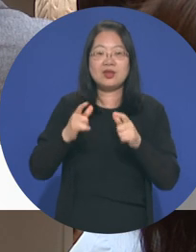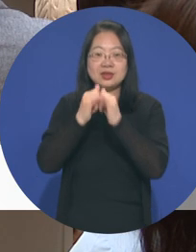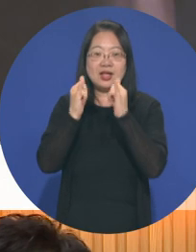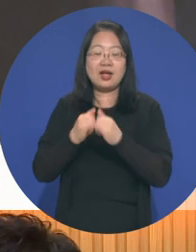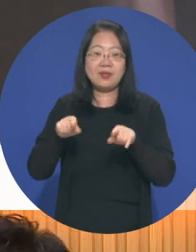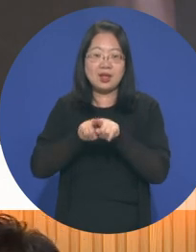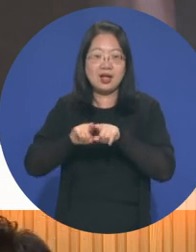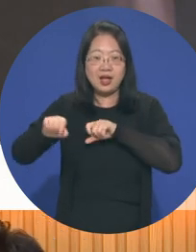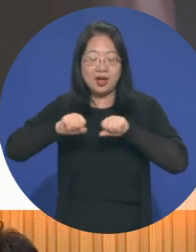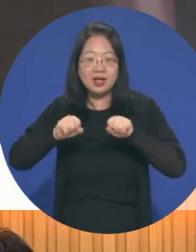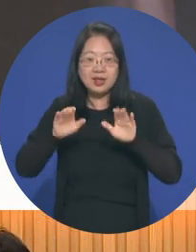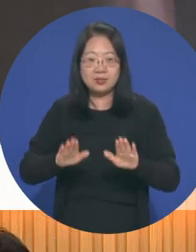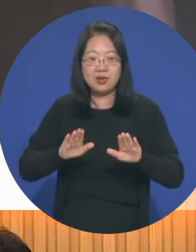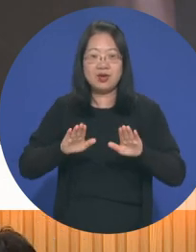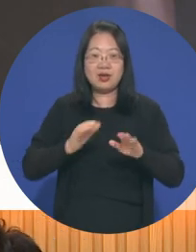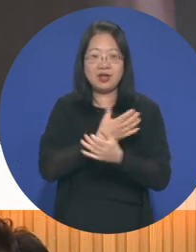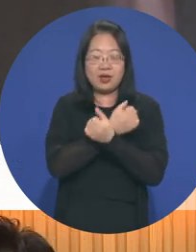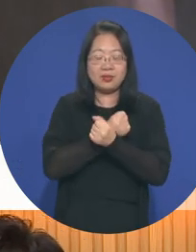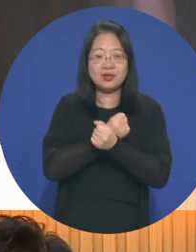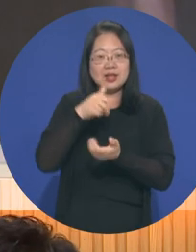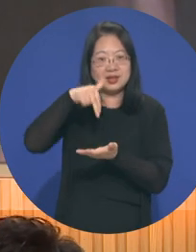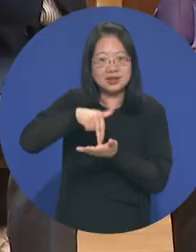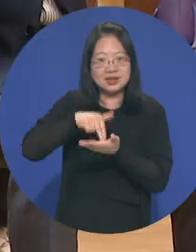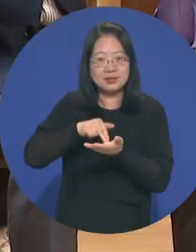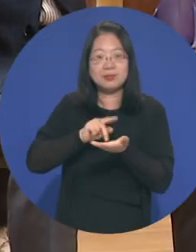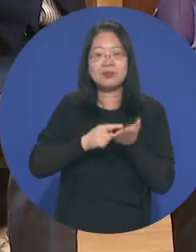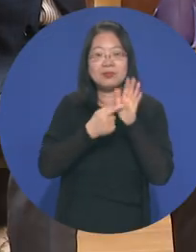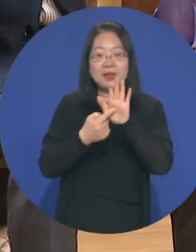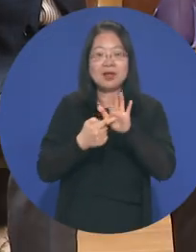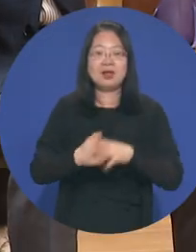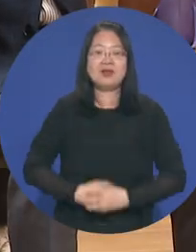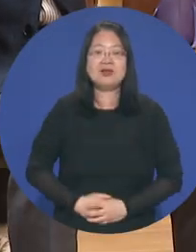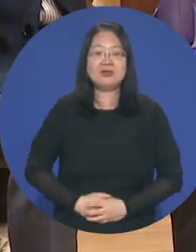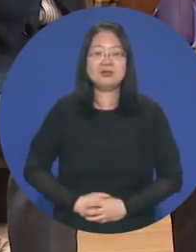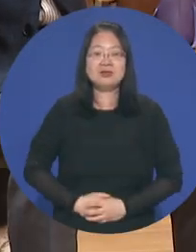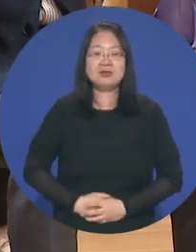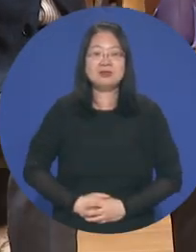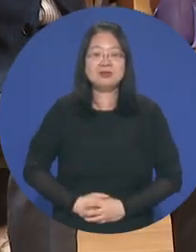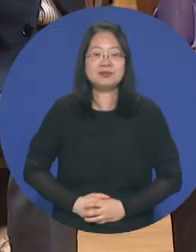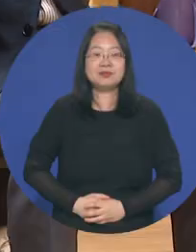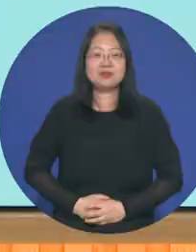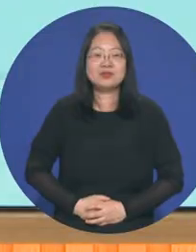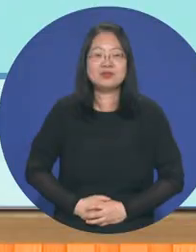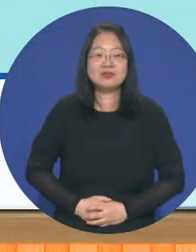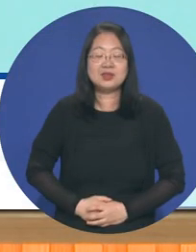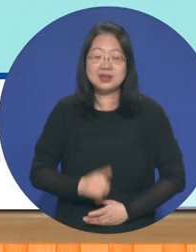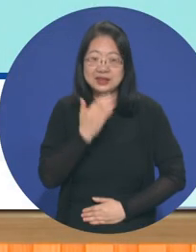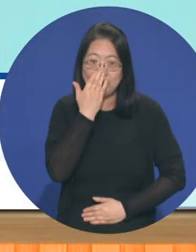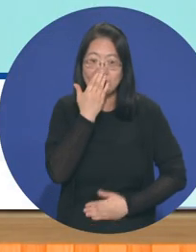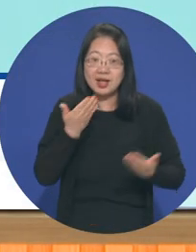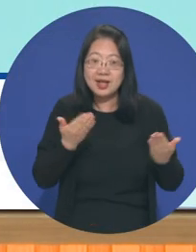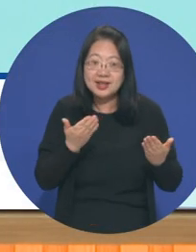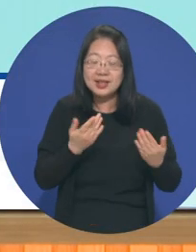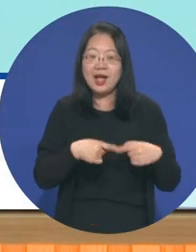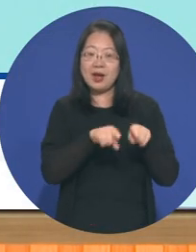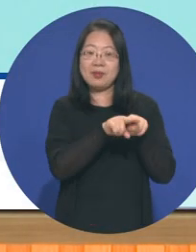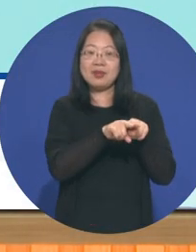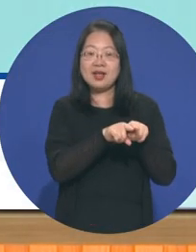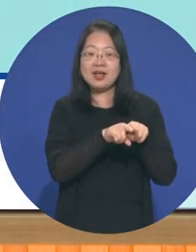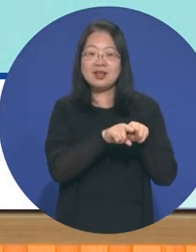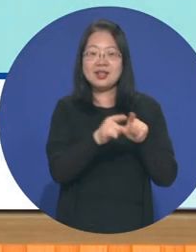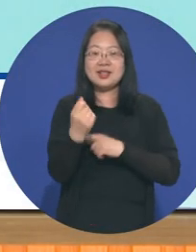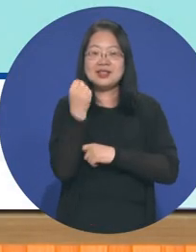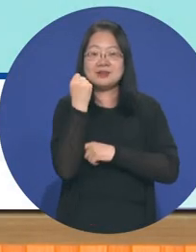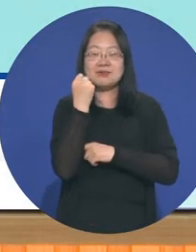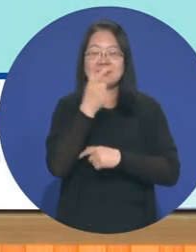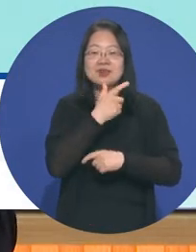지역사회와 함께하는 활동을 하겠다며 이번 협약의 소감을 밝혔습니다. 순한 거는 함께 가면은 굉장히 그 영향이